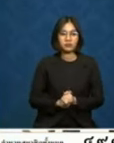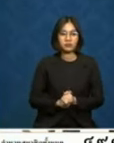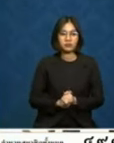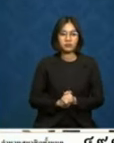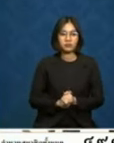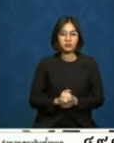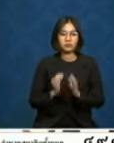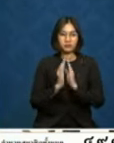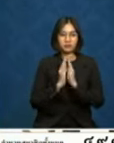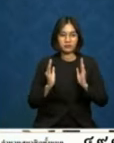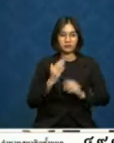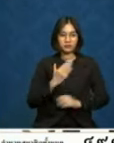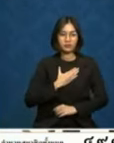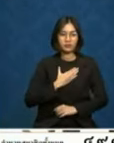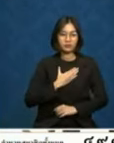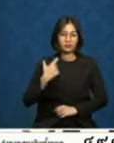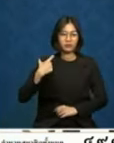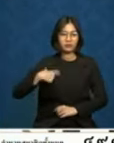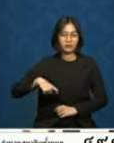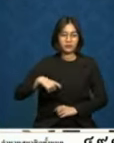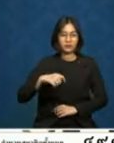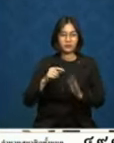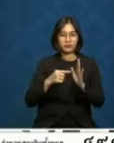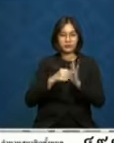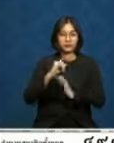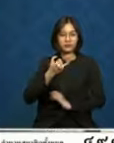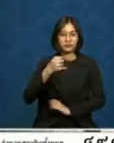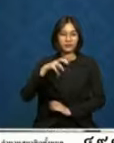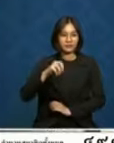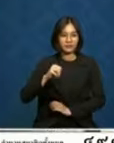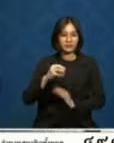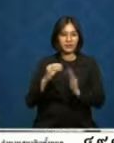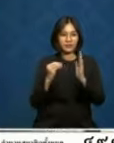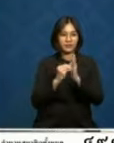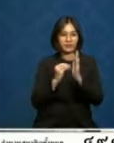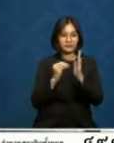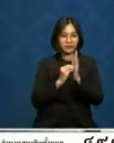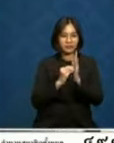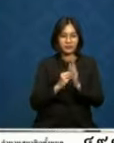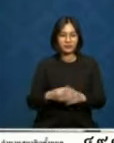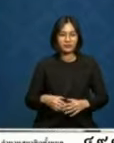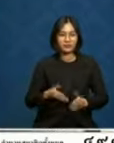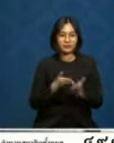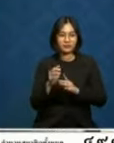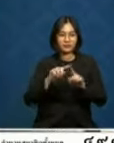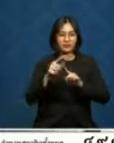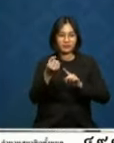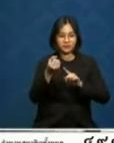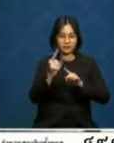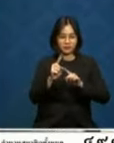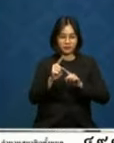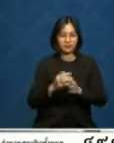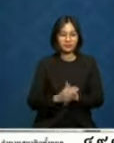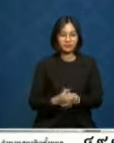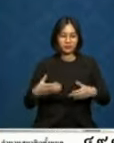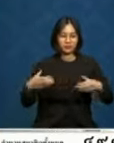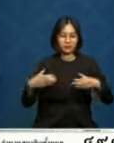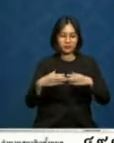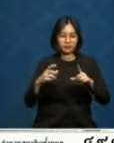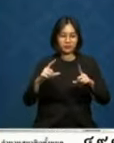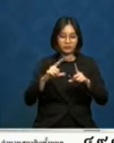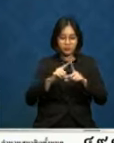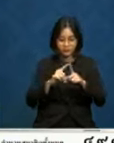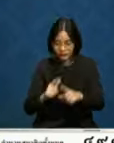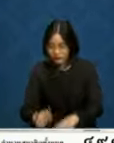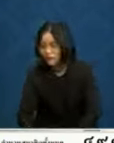ขอบคุณท่านประธานค่ะดิฉันทนายแจมสสินันท์ธรรมนิธินันท์ผู้แทนราษฎรกรุงเทพมหานครเขต11เขตสายไหมอดีตพรรคก้าวไกลปัจจุบันพรรคประ